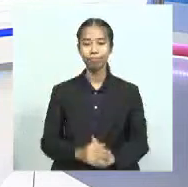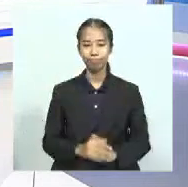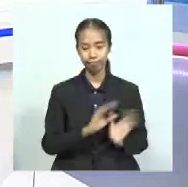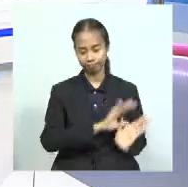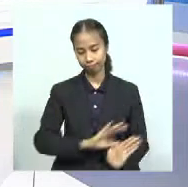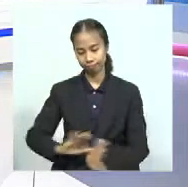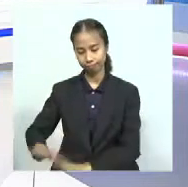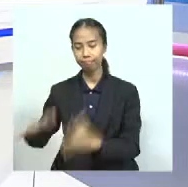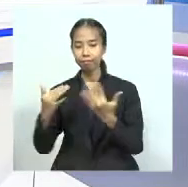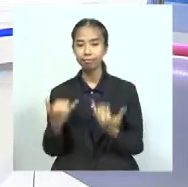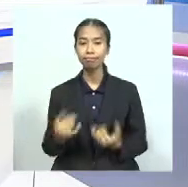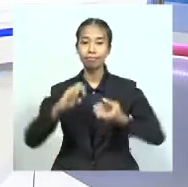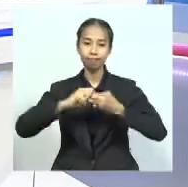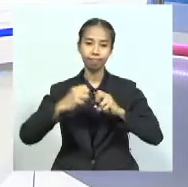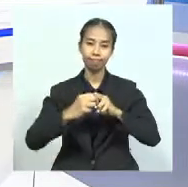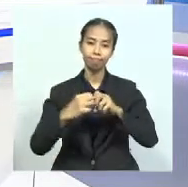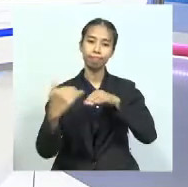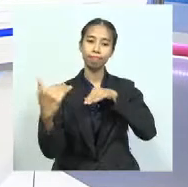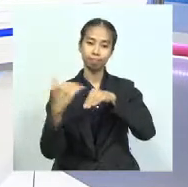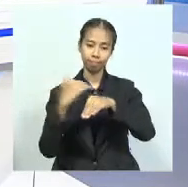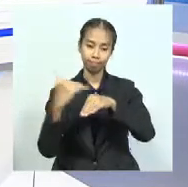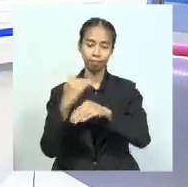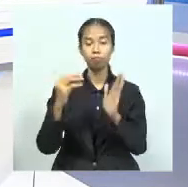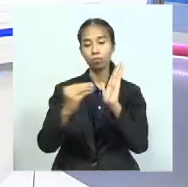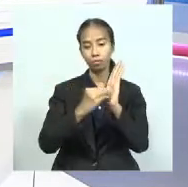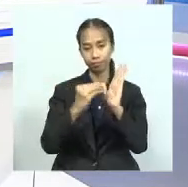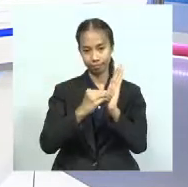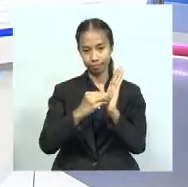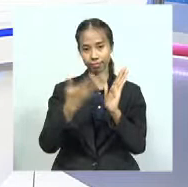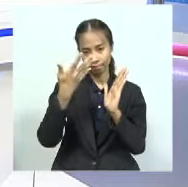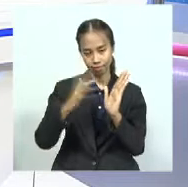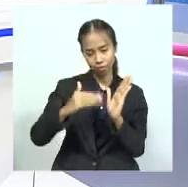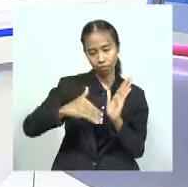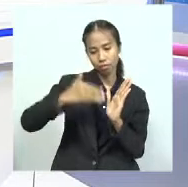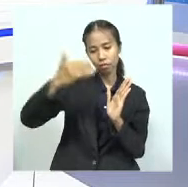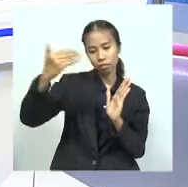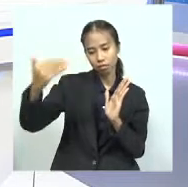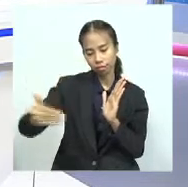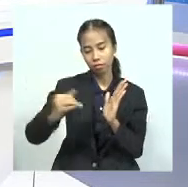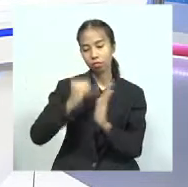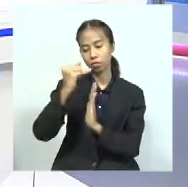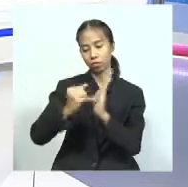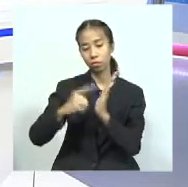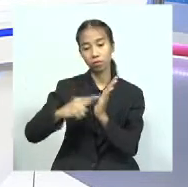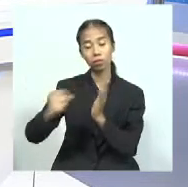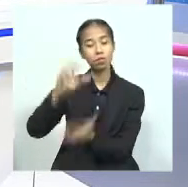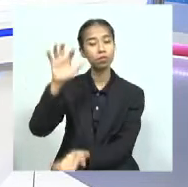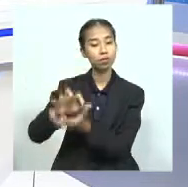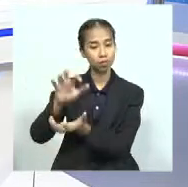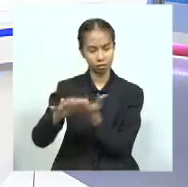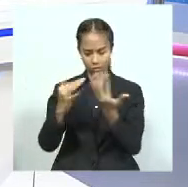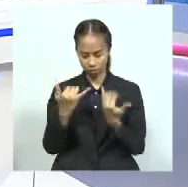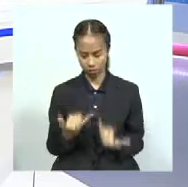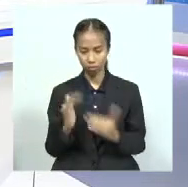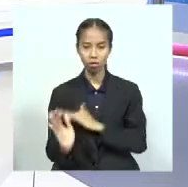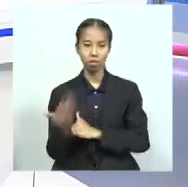การแก้ไขปัญหาการจราจรในพื้นที่กรุงเทพมหานครแล้วก็เดินทางไปจนถึงสมุทรปราการกันบ้างเชื่อว่าเมื่อช่วงเช้าที่ผ่